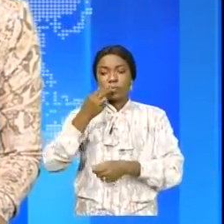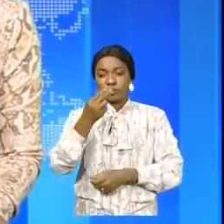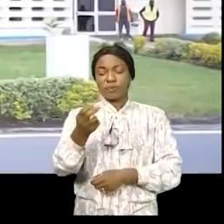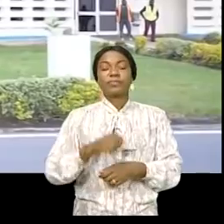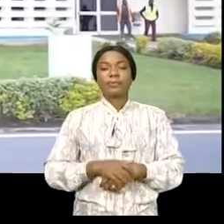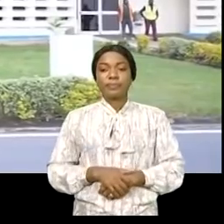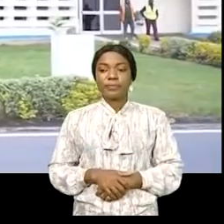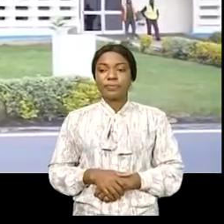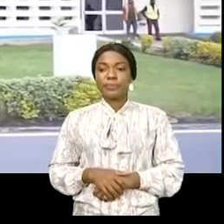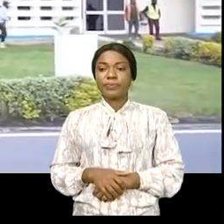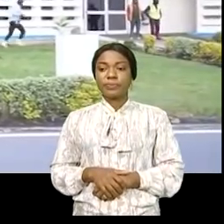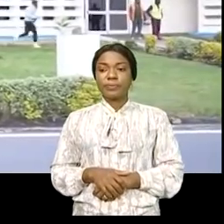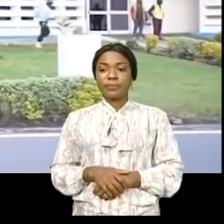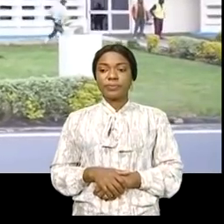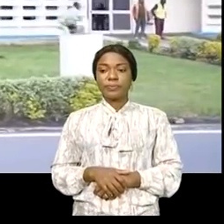Kusema.